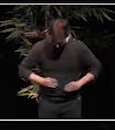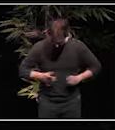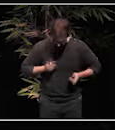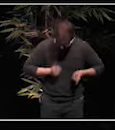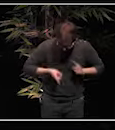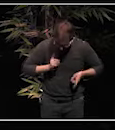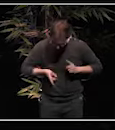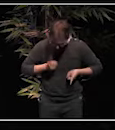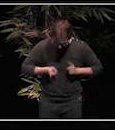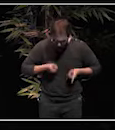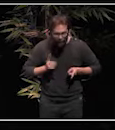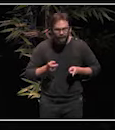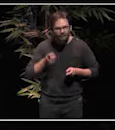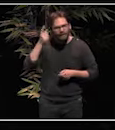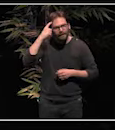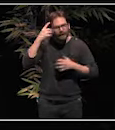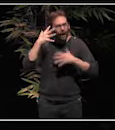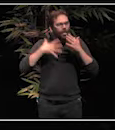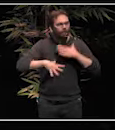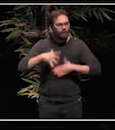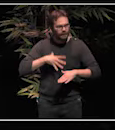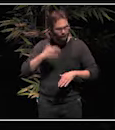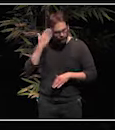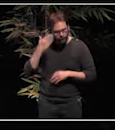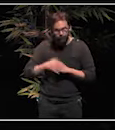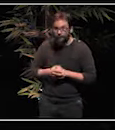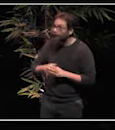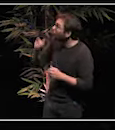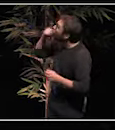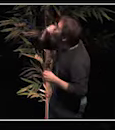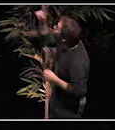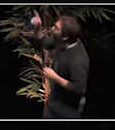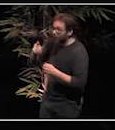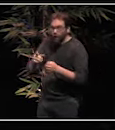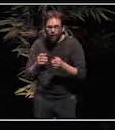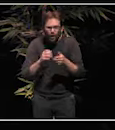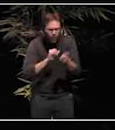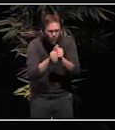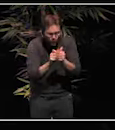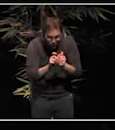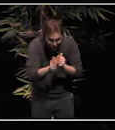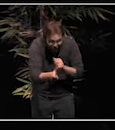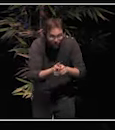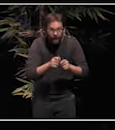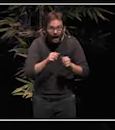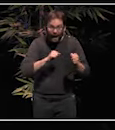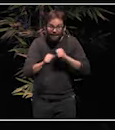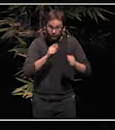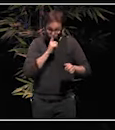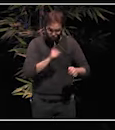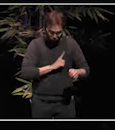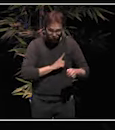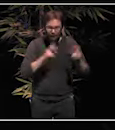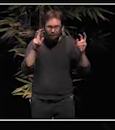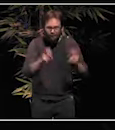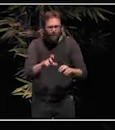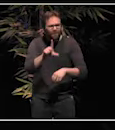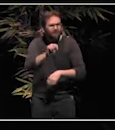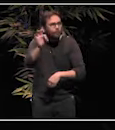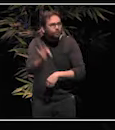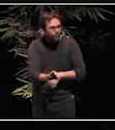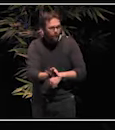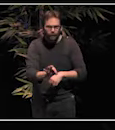muscles pour recruter l'ensemble du muscle. Et là, vous voyez qu'immédiatement après la course, cette activation volontaire diminue de 20%, c'est-à-dire que ça expliquait une